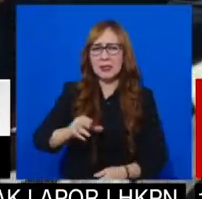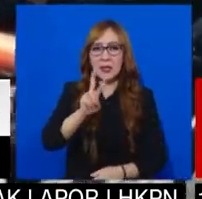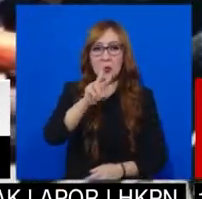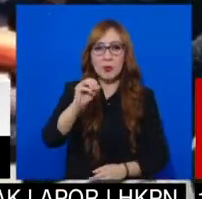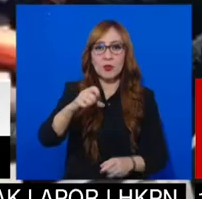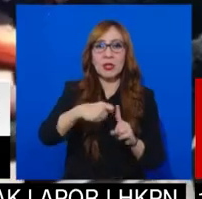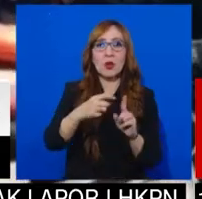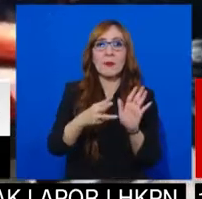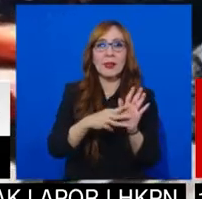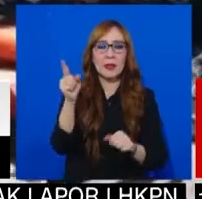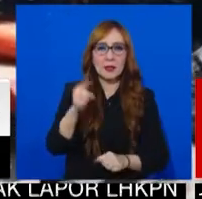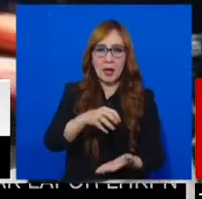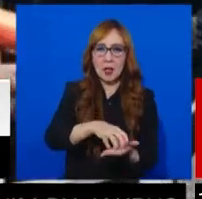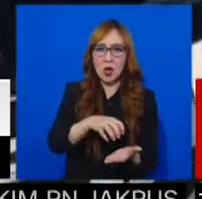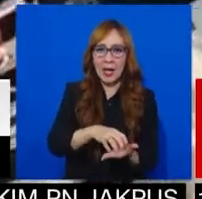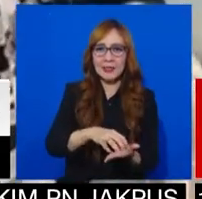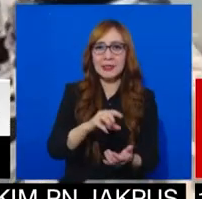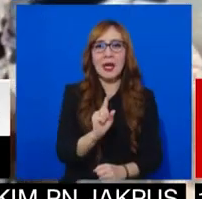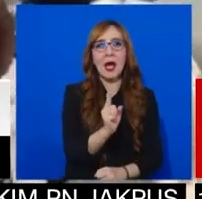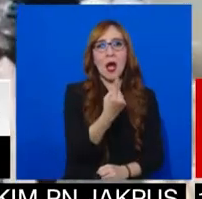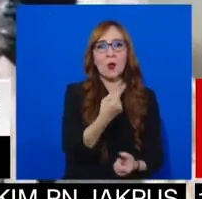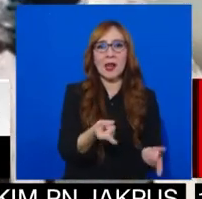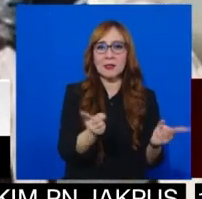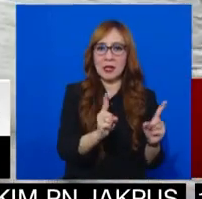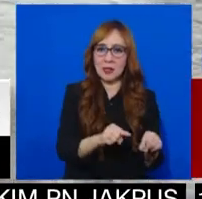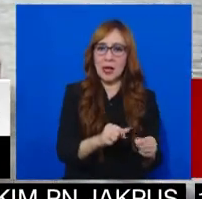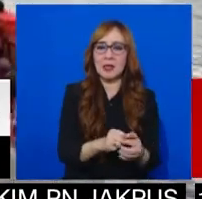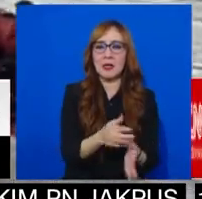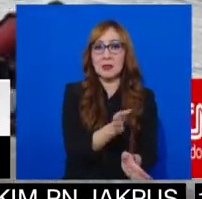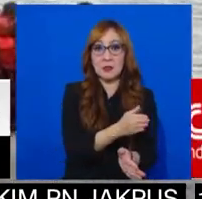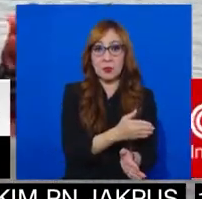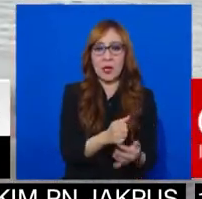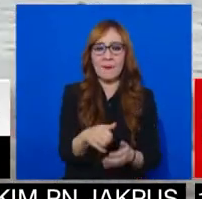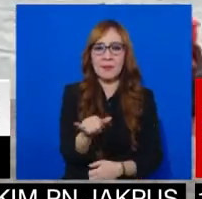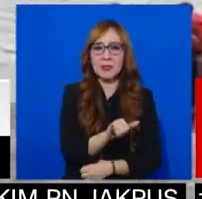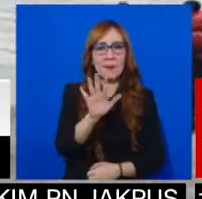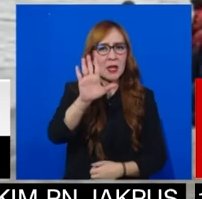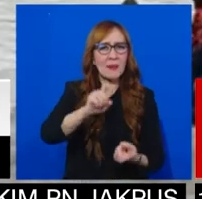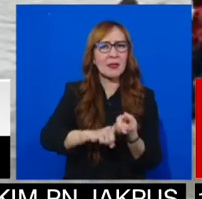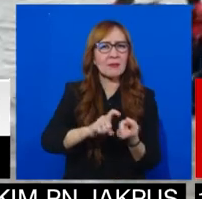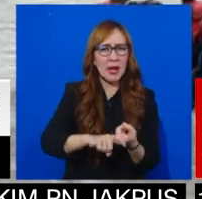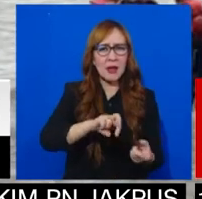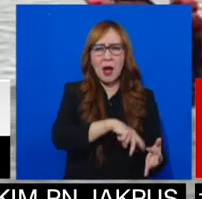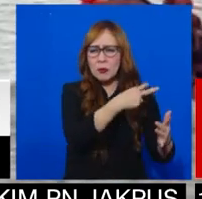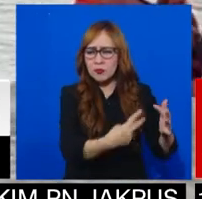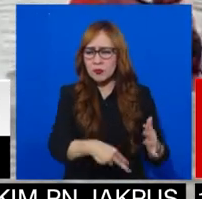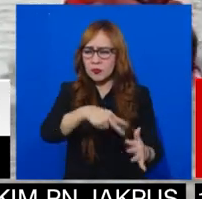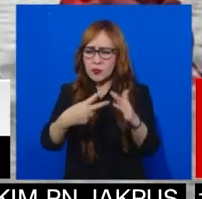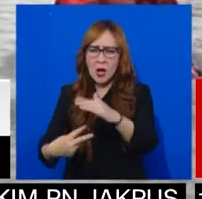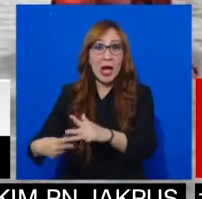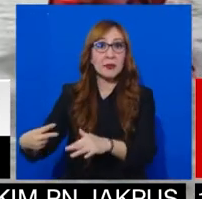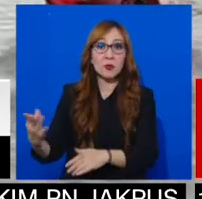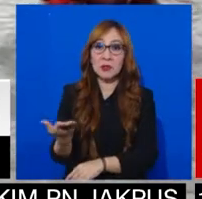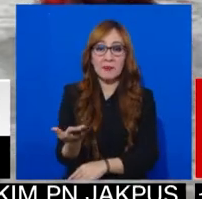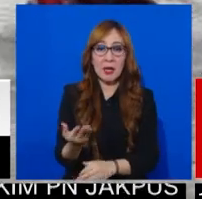km dari lokasi korban hanyut. Sebelumnya, korban bersama 5 rekannya hanyut terseret arus sungai Pasariran yang berada